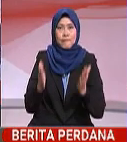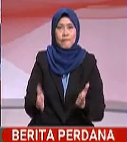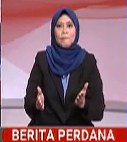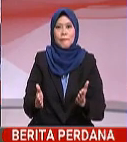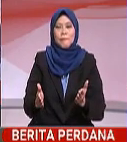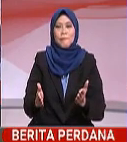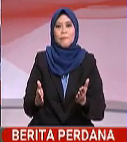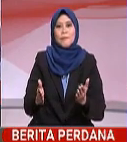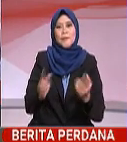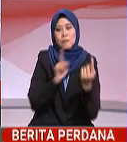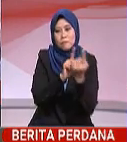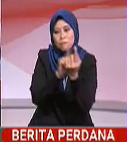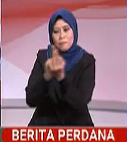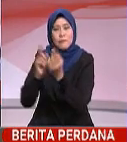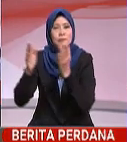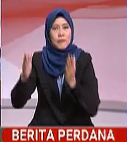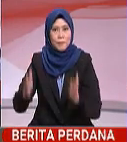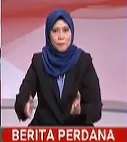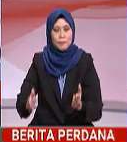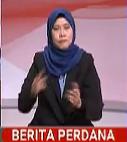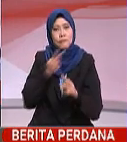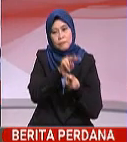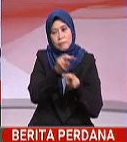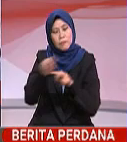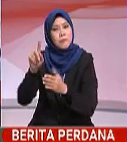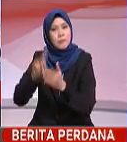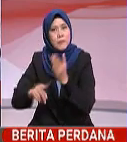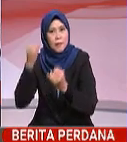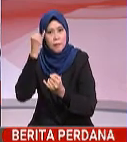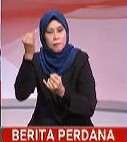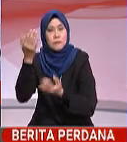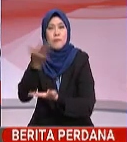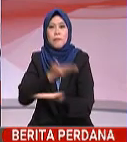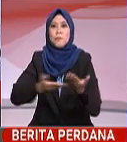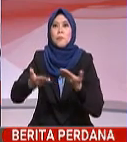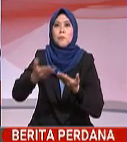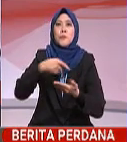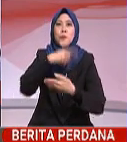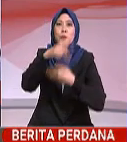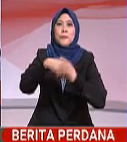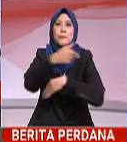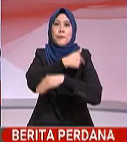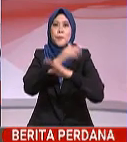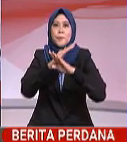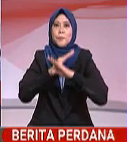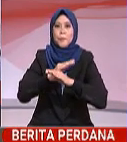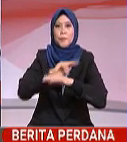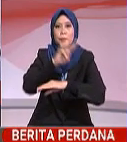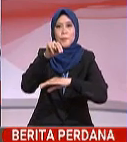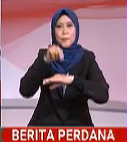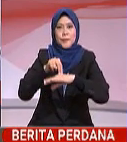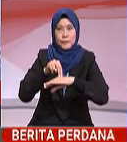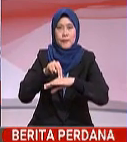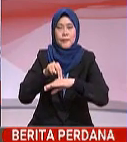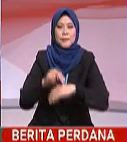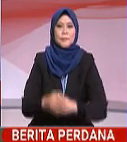mendekati orang ramai bagi meninjau apa kata mereka mengenai program imunisasi COVID-19 kebangsaan.